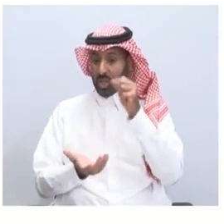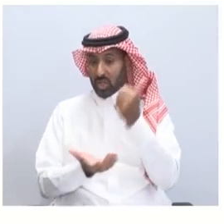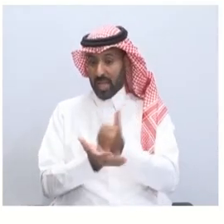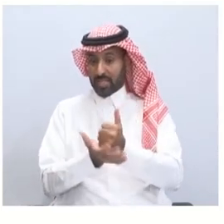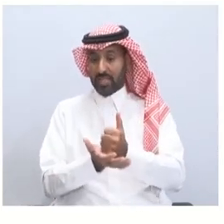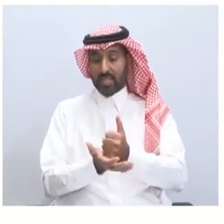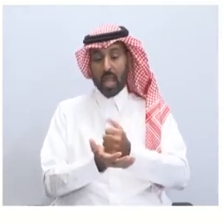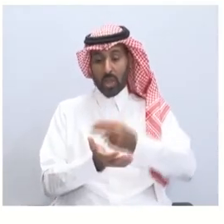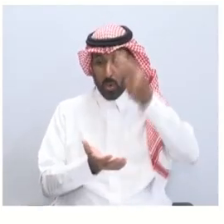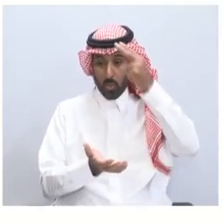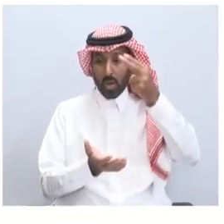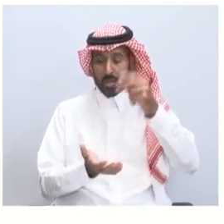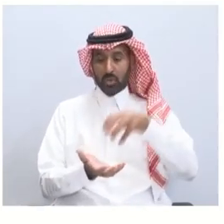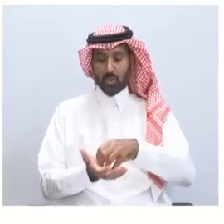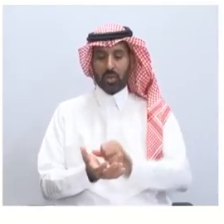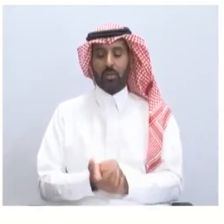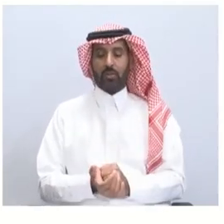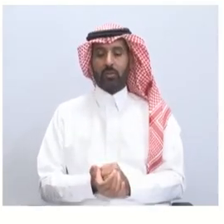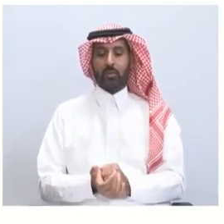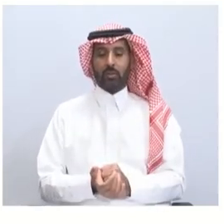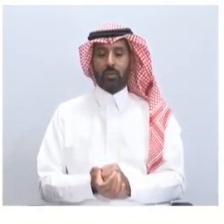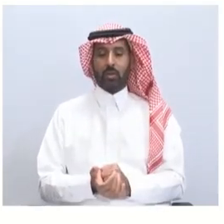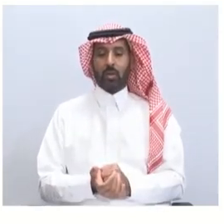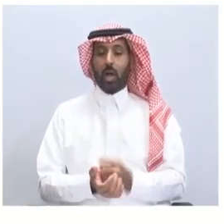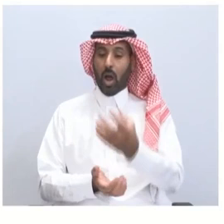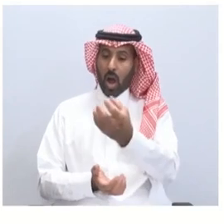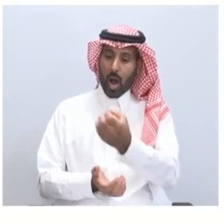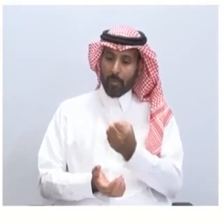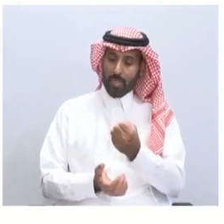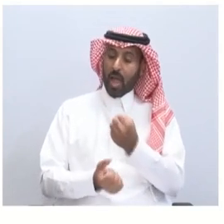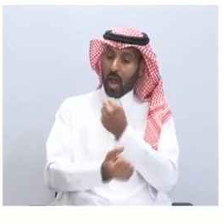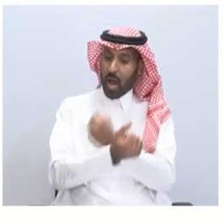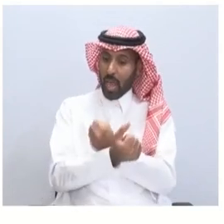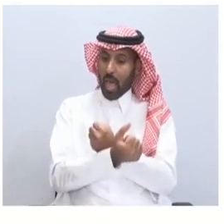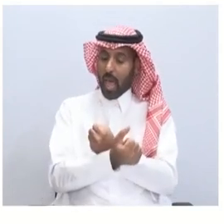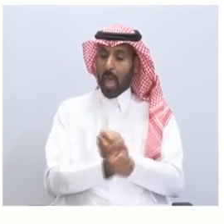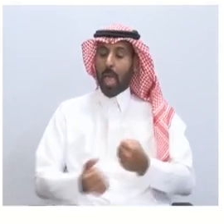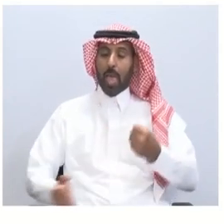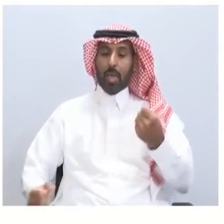الدوله السعوديه قبض على ابن